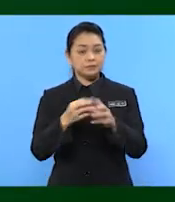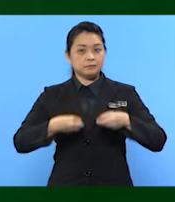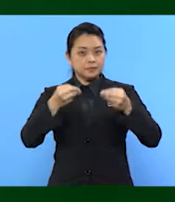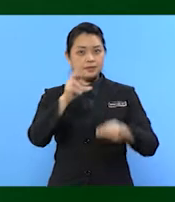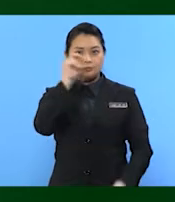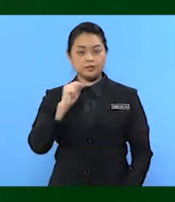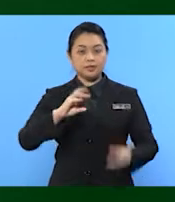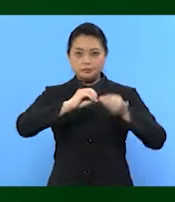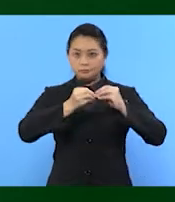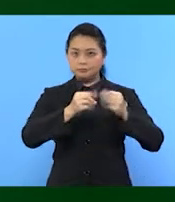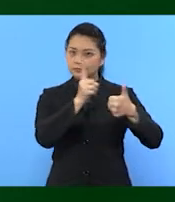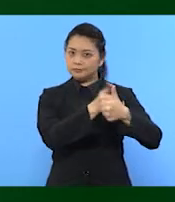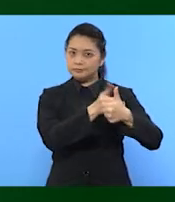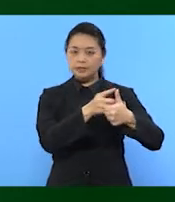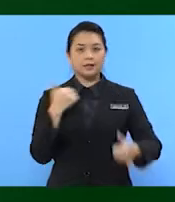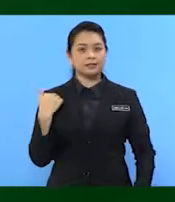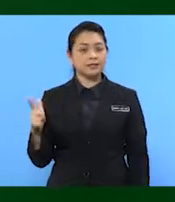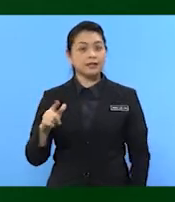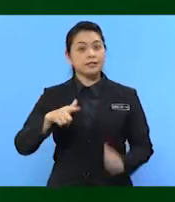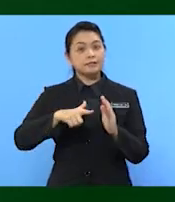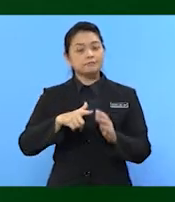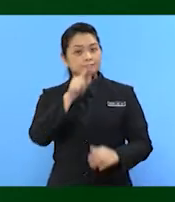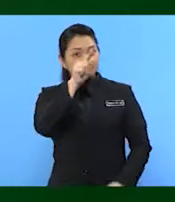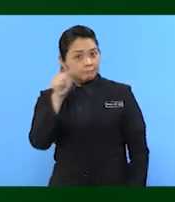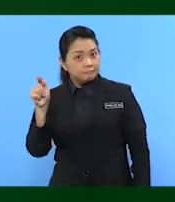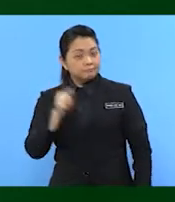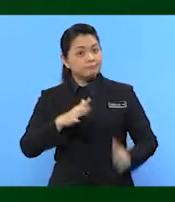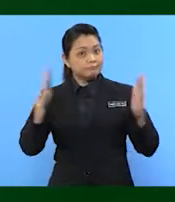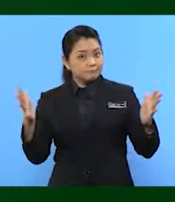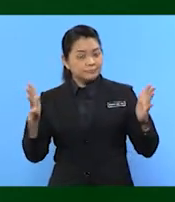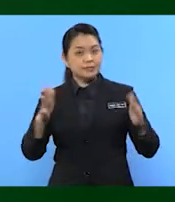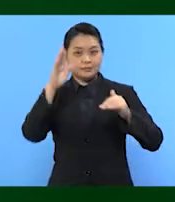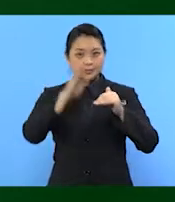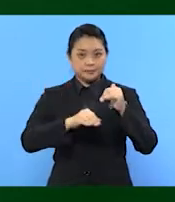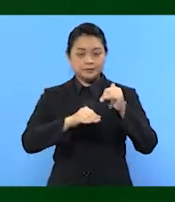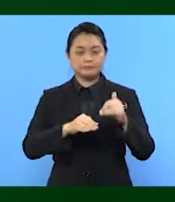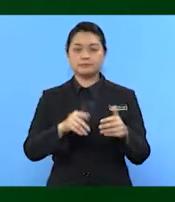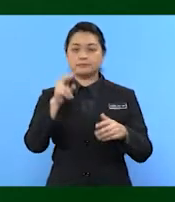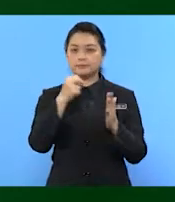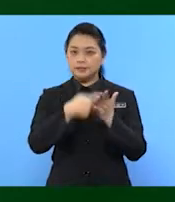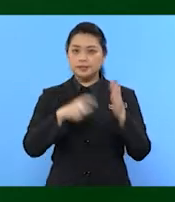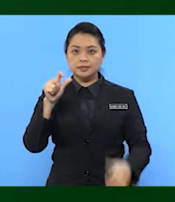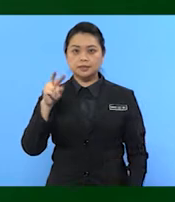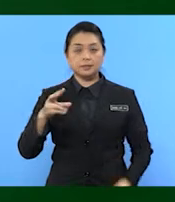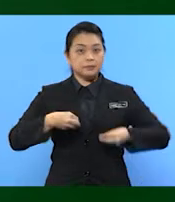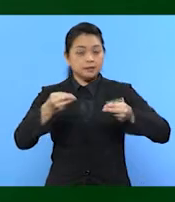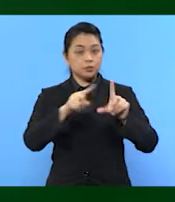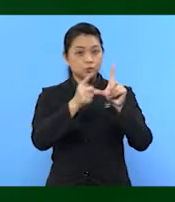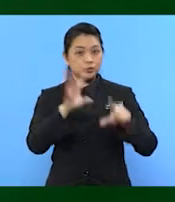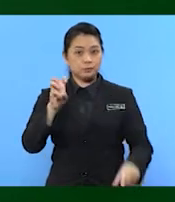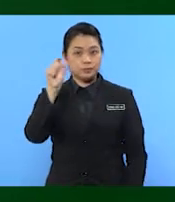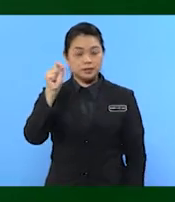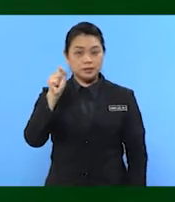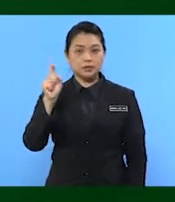Jawapan bagi soalan nombor satu ialah lebih besar daripada. Nilai tangen bagi sudut